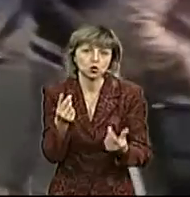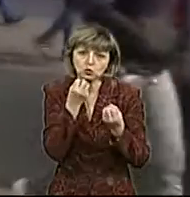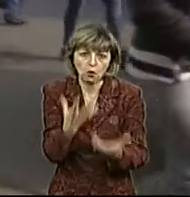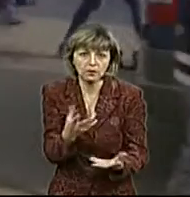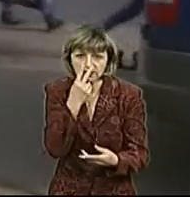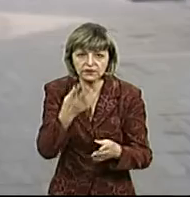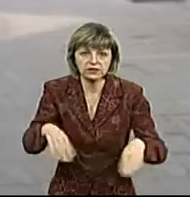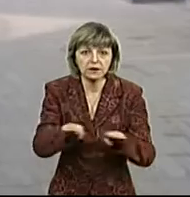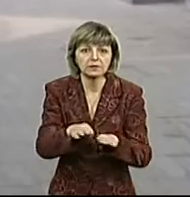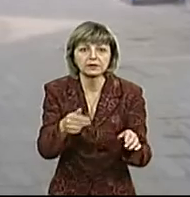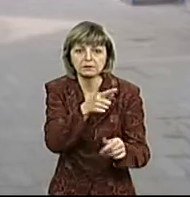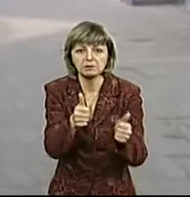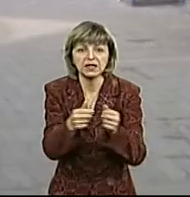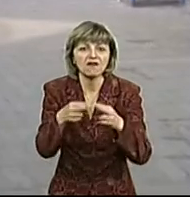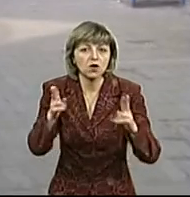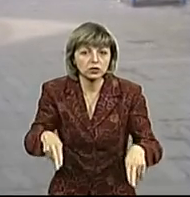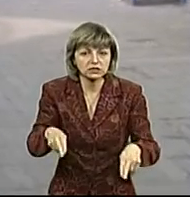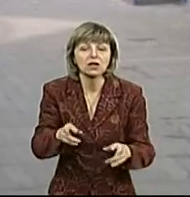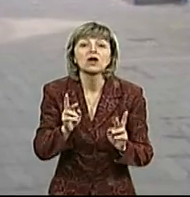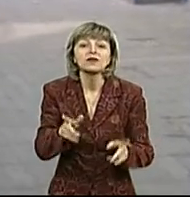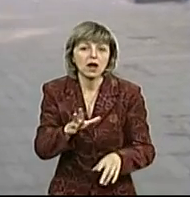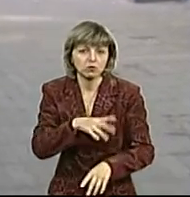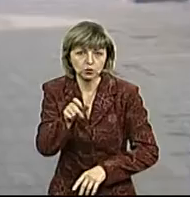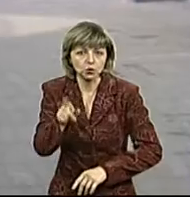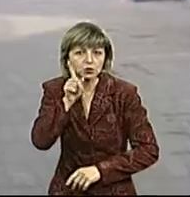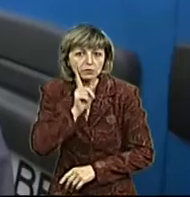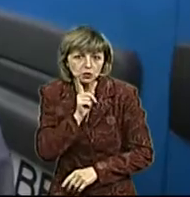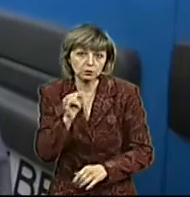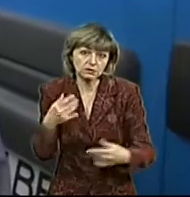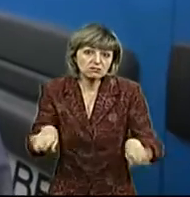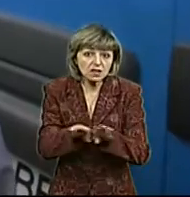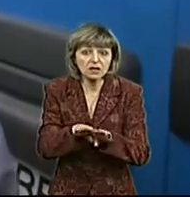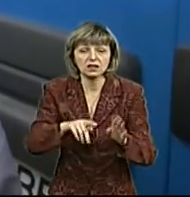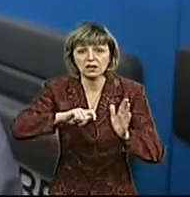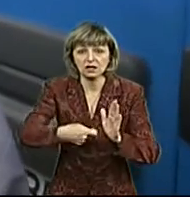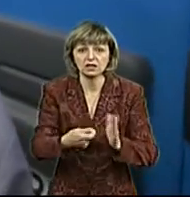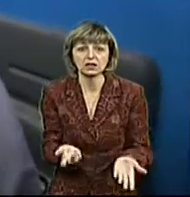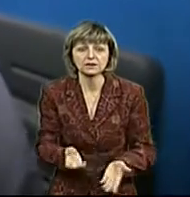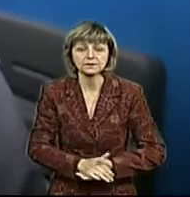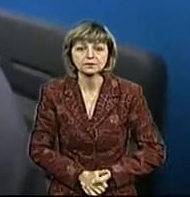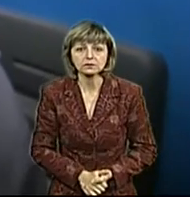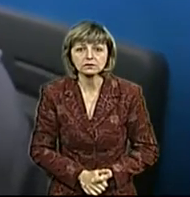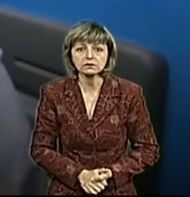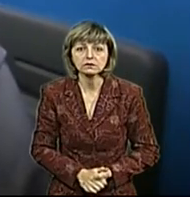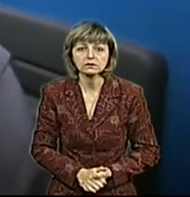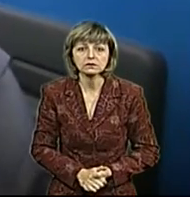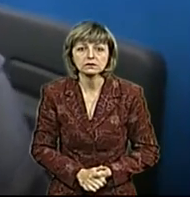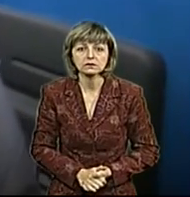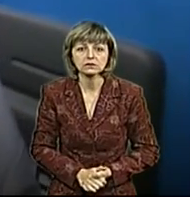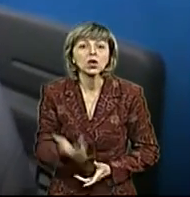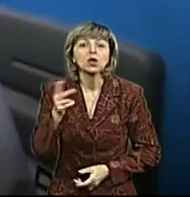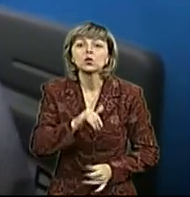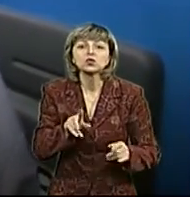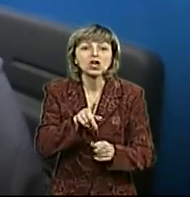закрили, дивіться, на привозі, на вокзалі, і як було добре людям, і закрили. Куди ми без того базару? Щоб куди коснеться, весь час на